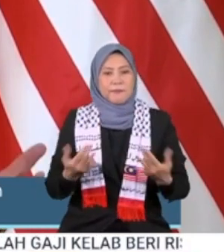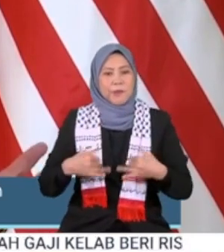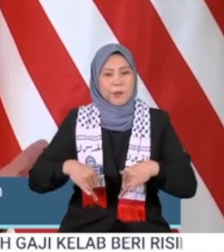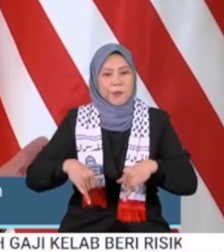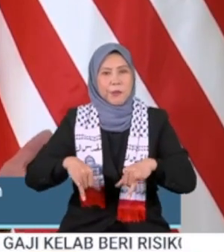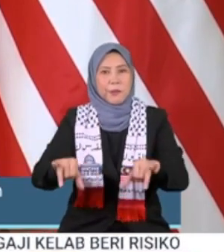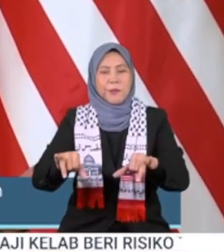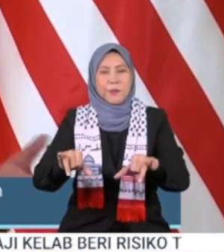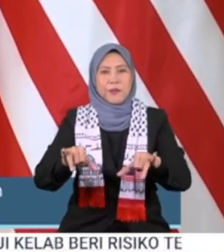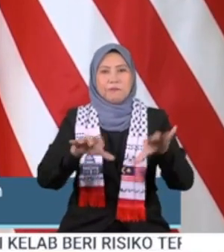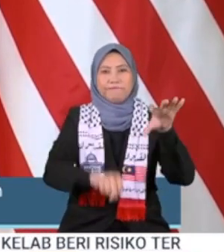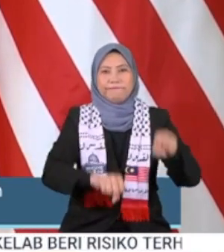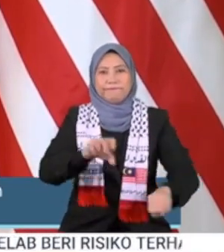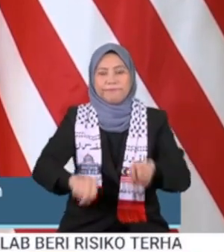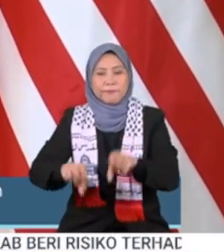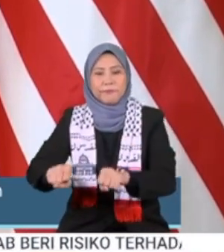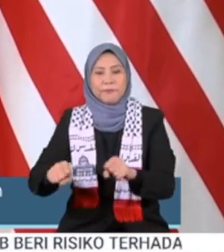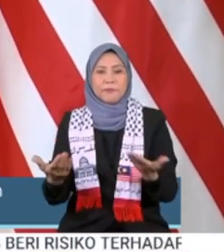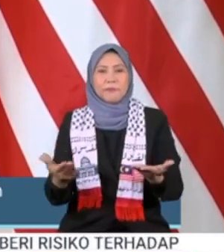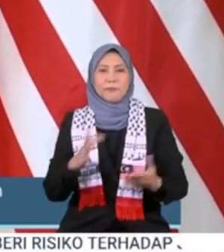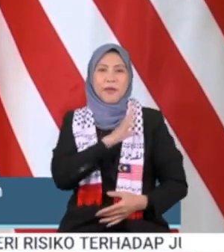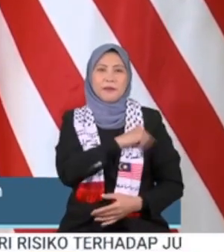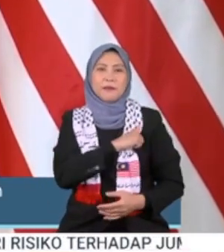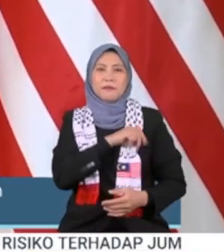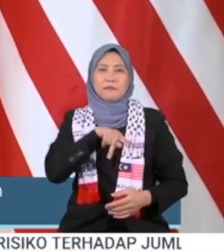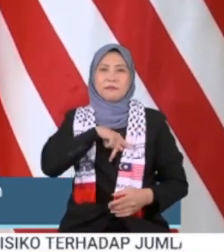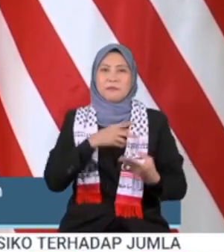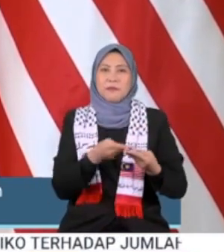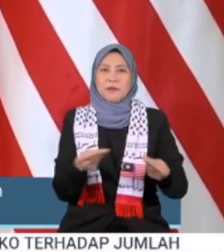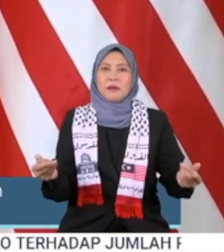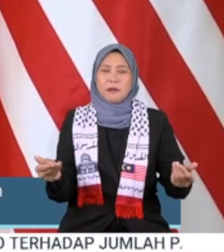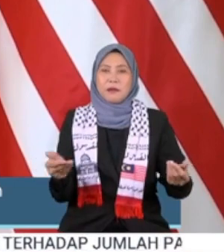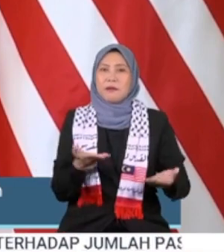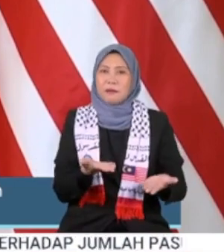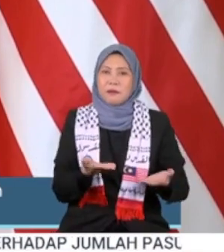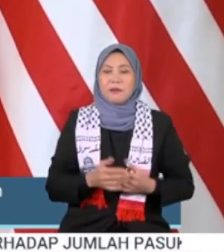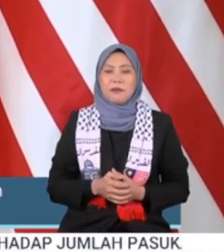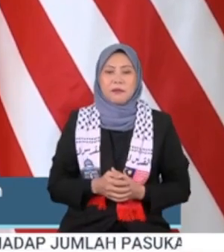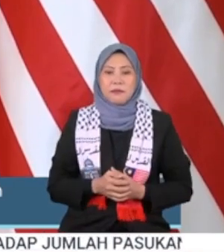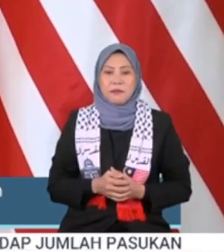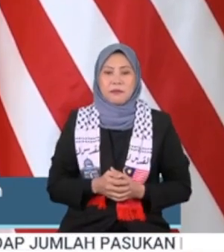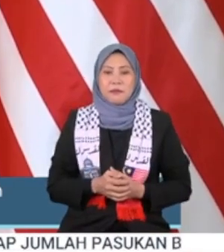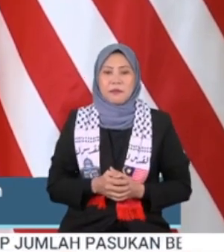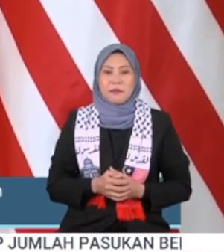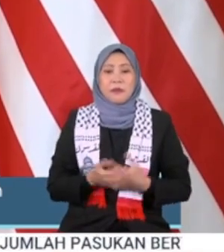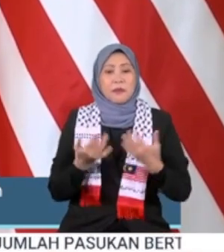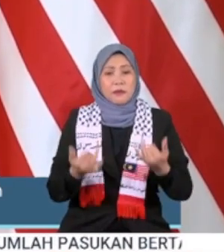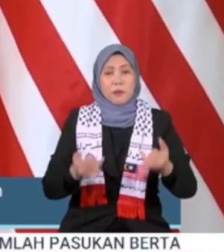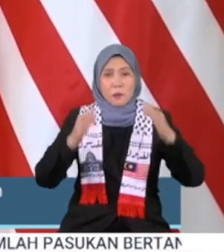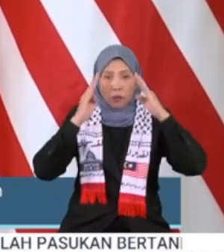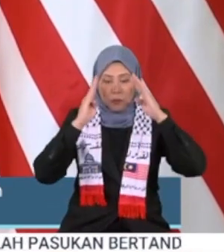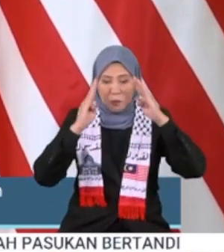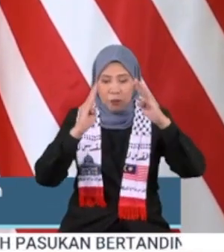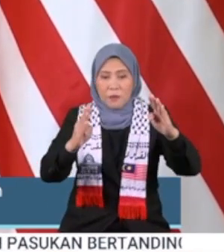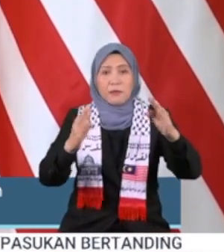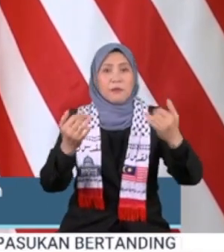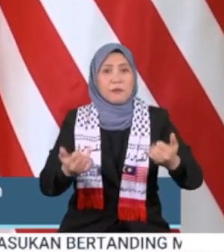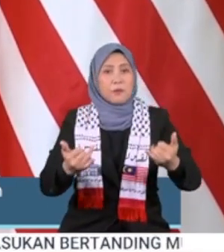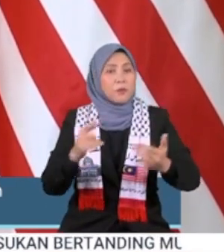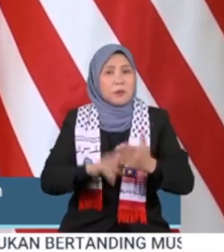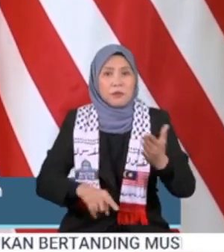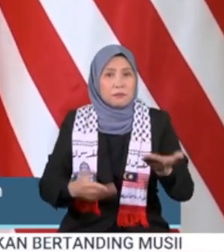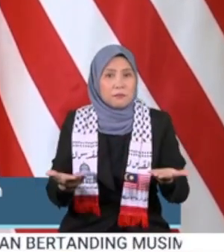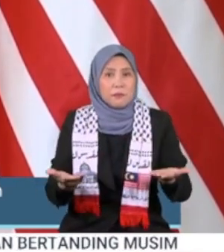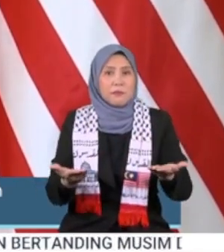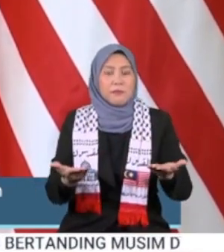the palestinian Lands but but what is critical for now is of